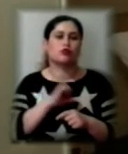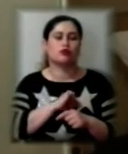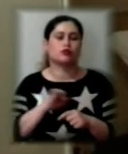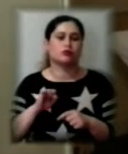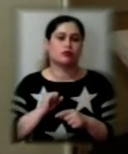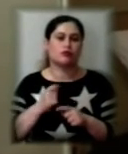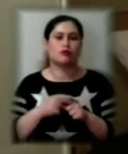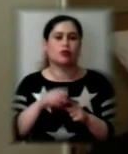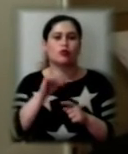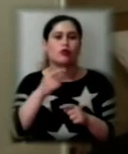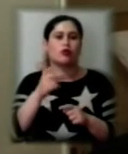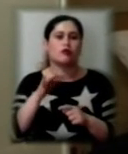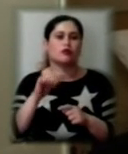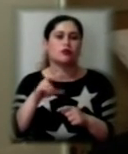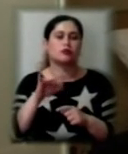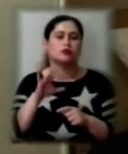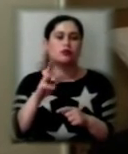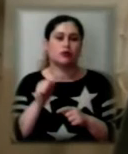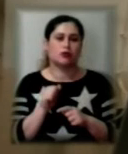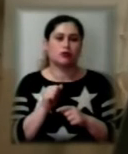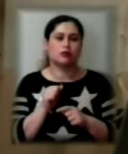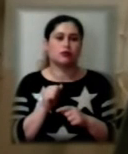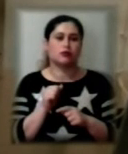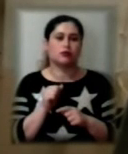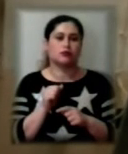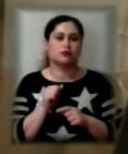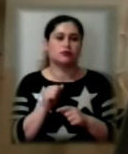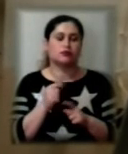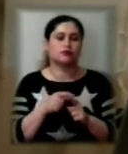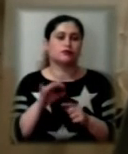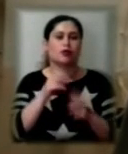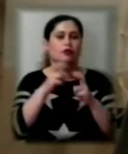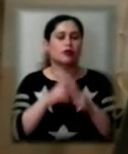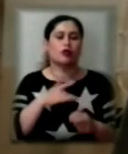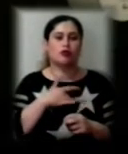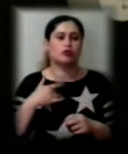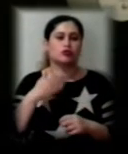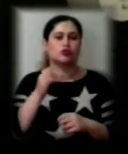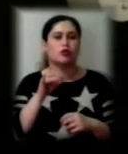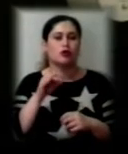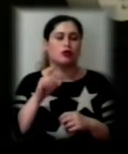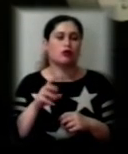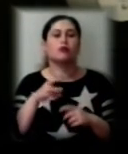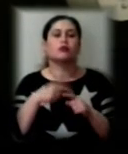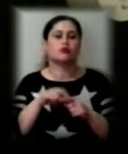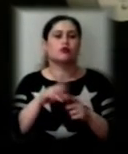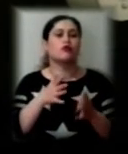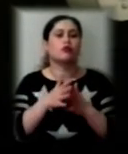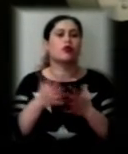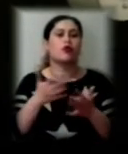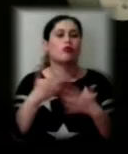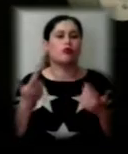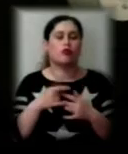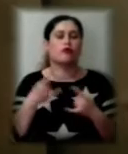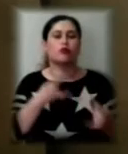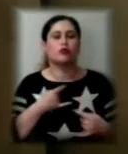приставка. Томографічна приставка обстежує легені шарами для встановлення ступені враження. Флюорограф плівковий.